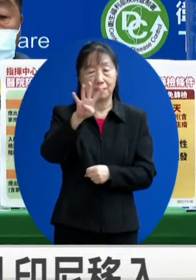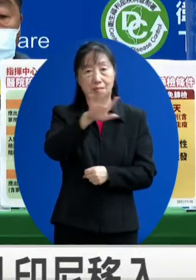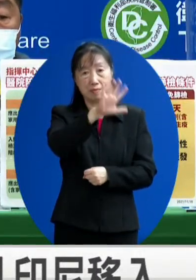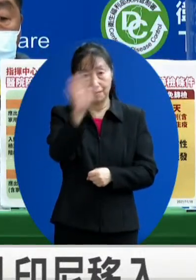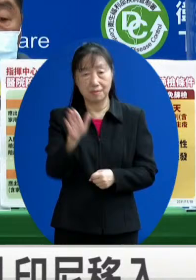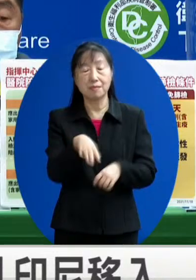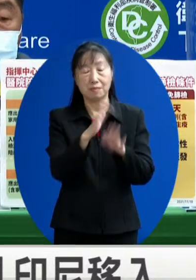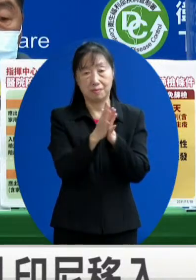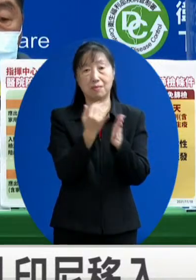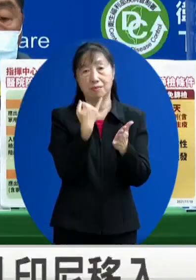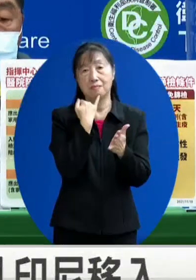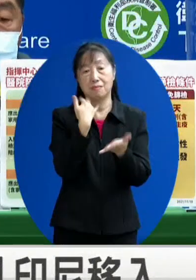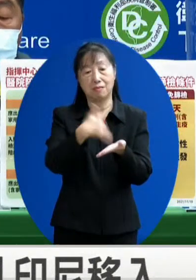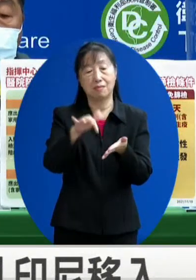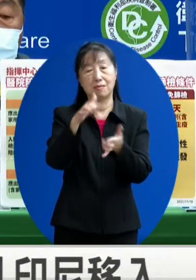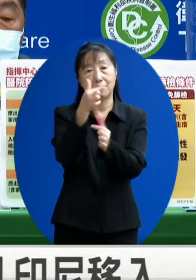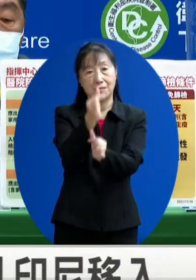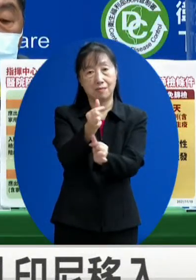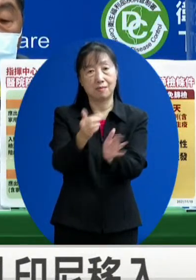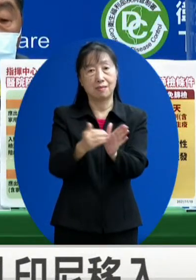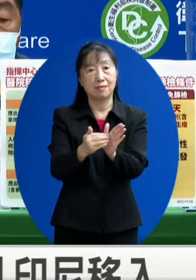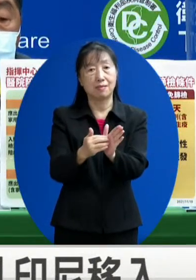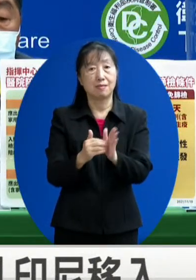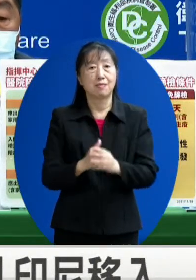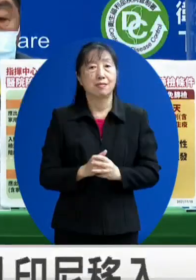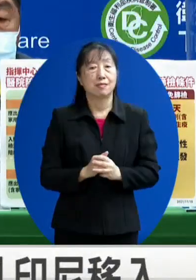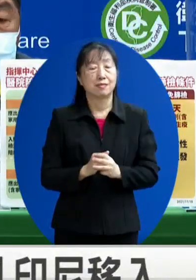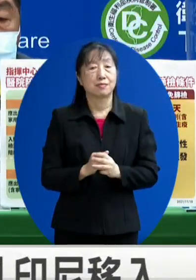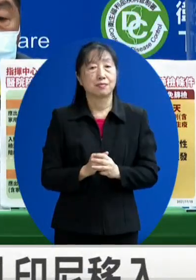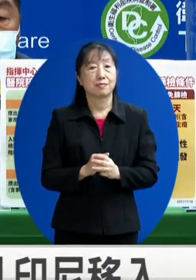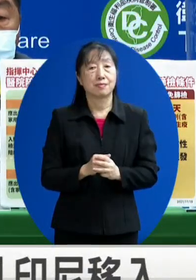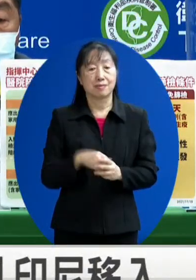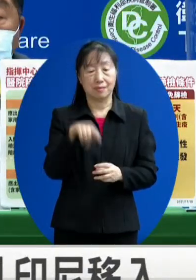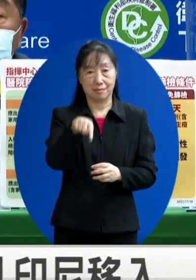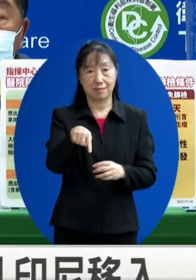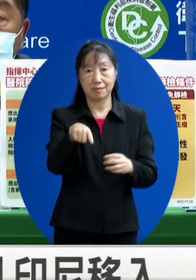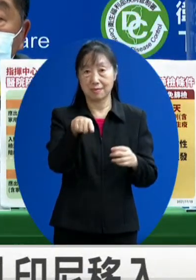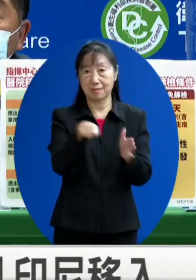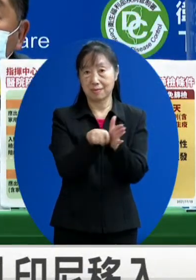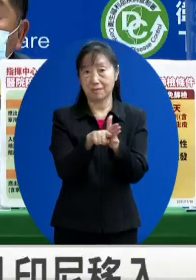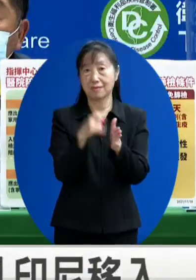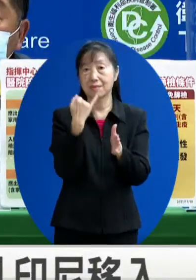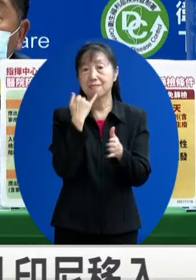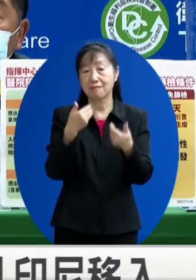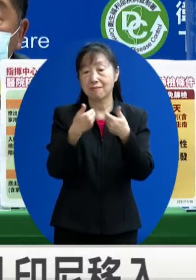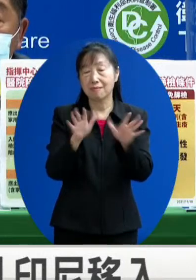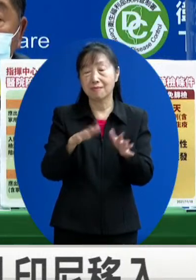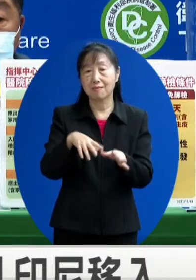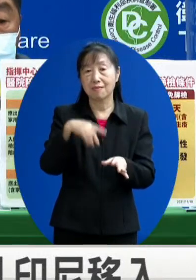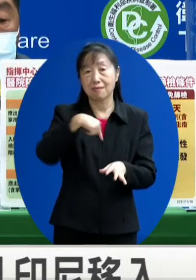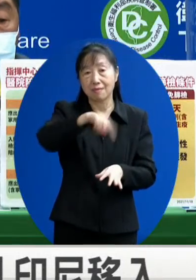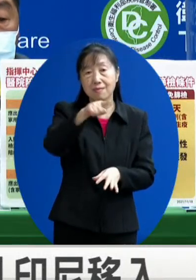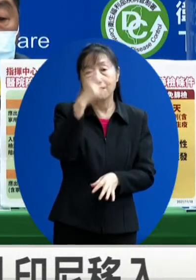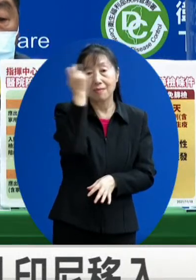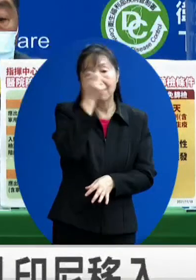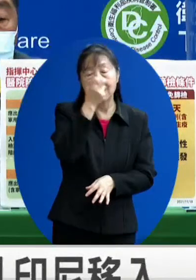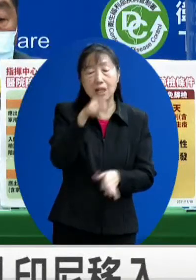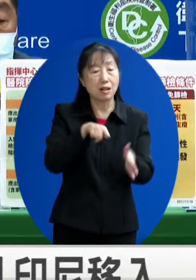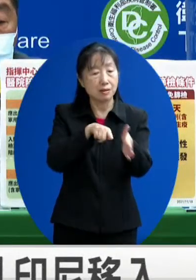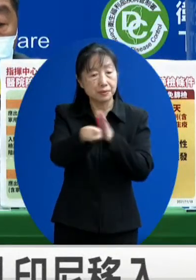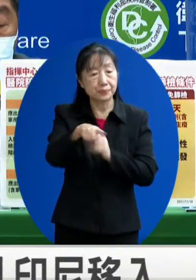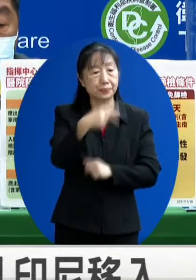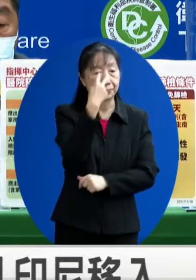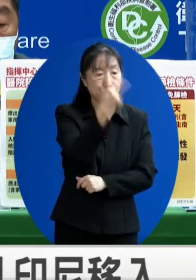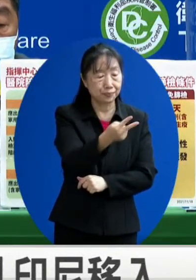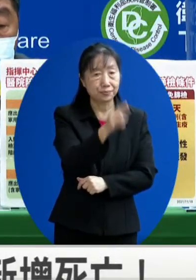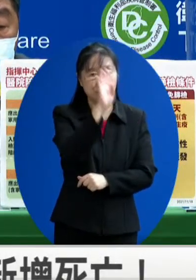符合我们完整接种疫苗，那这也可以免筛检，他就可以直接去。